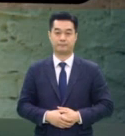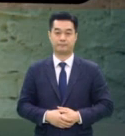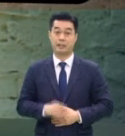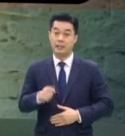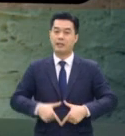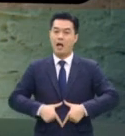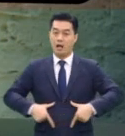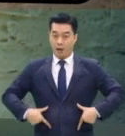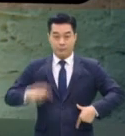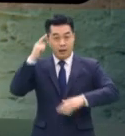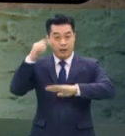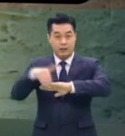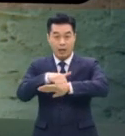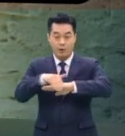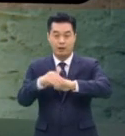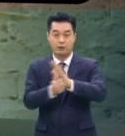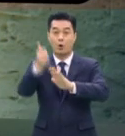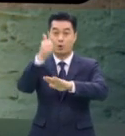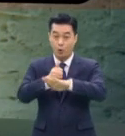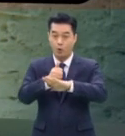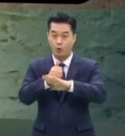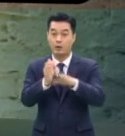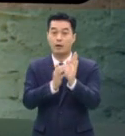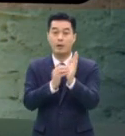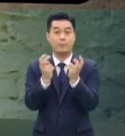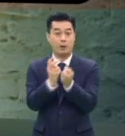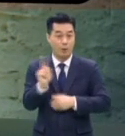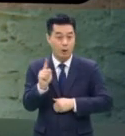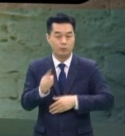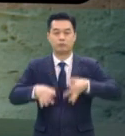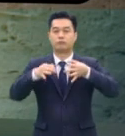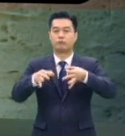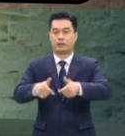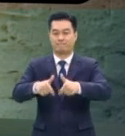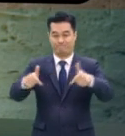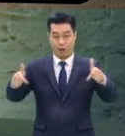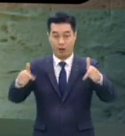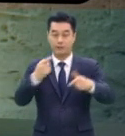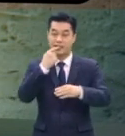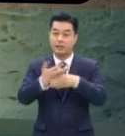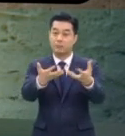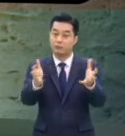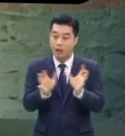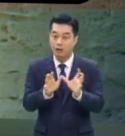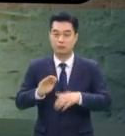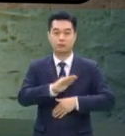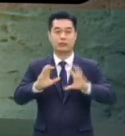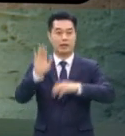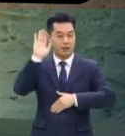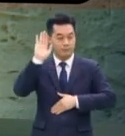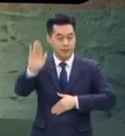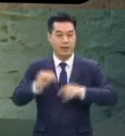이담 대한 계획이 성공 열쇠는 결국 투자 에 달려 있습니다 더불어 민주당은 대한민국의